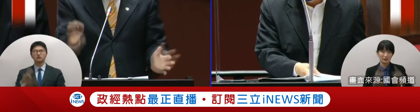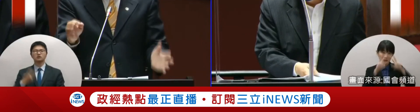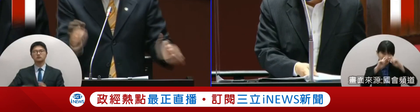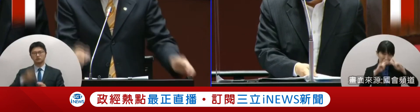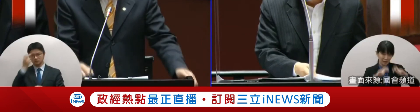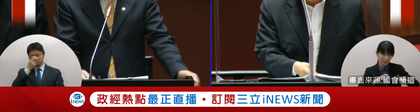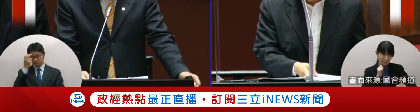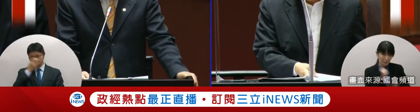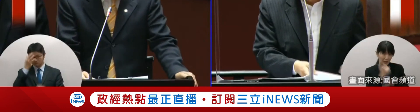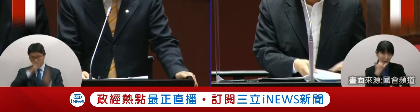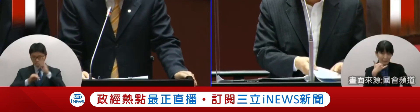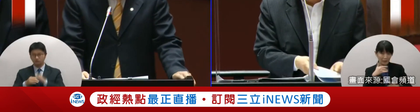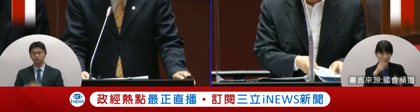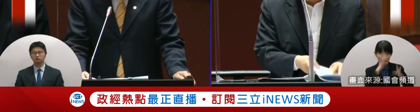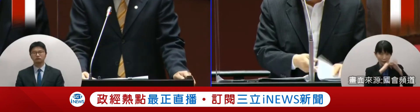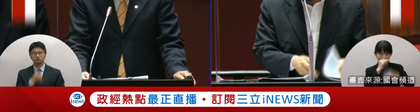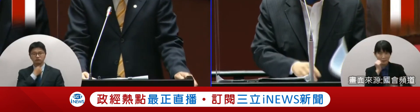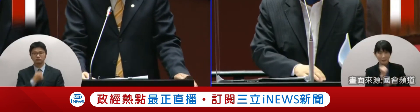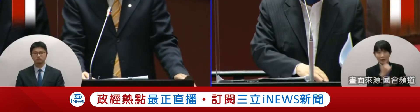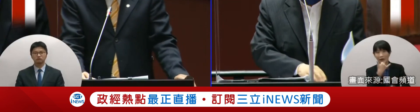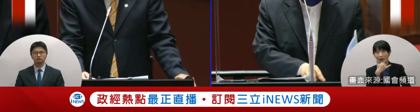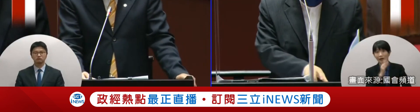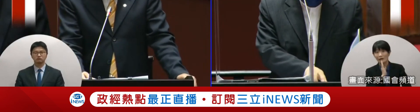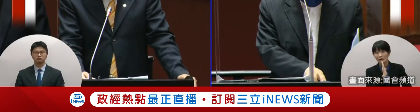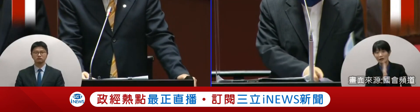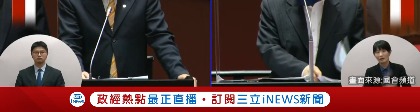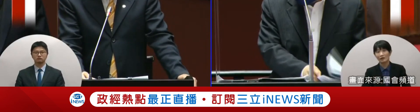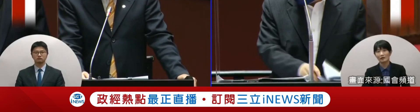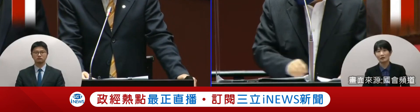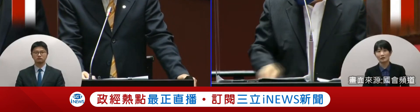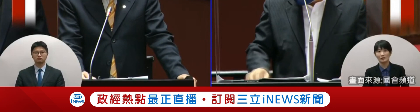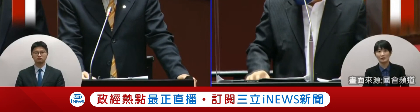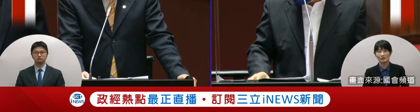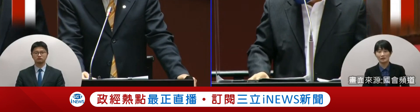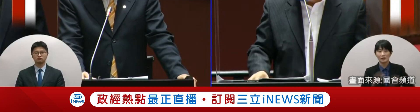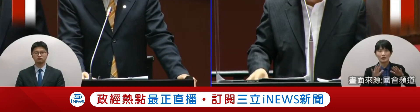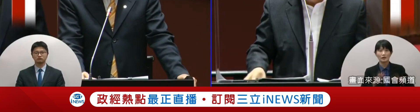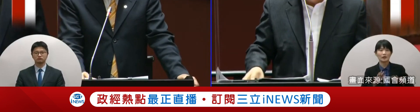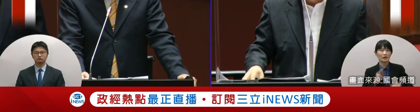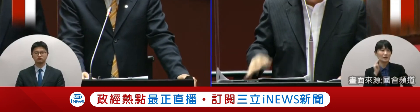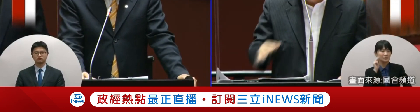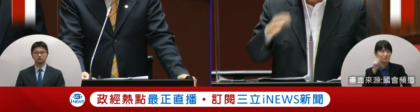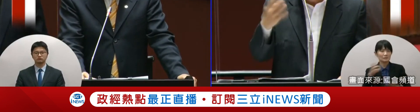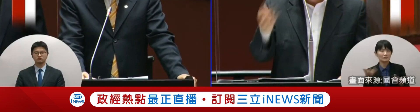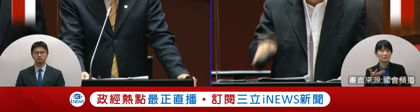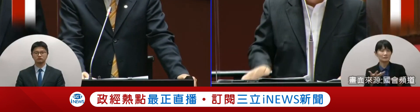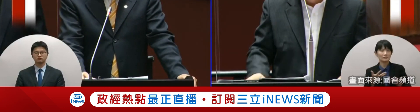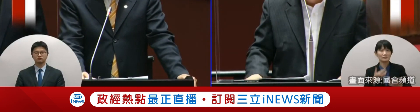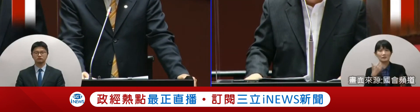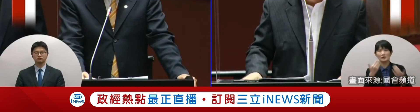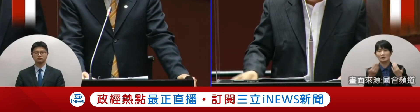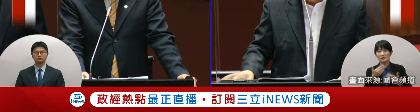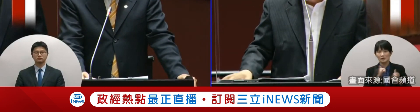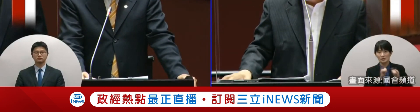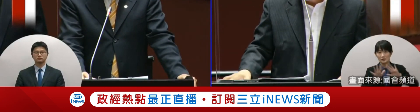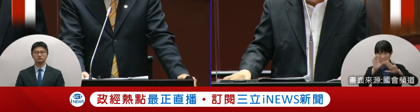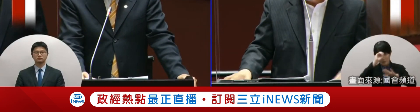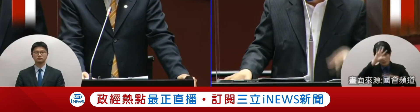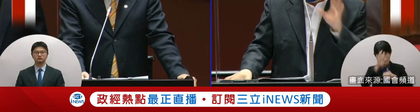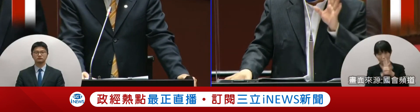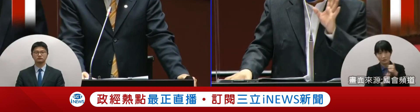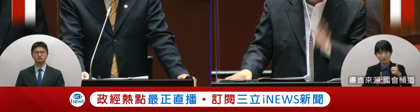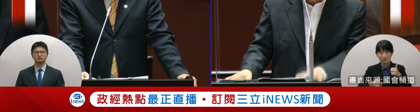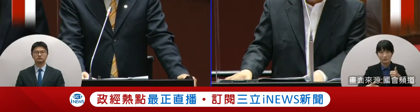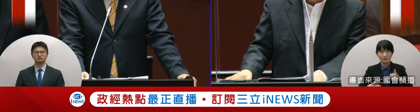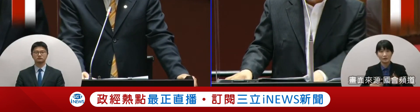嘛， 哈。那已经有段时间。 那还没有查出来的时候，因为现在我们就很清楚的看到了，就民进党的委员就已经开始